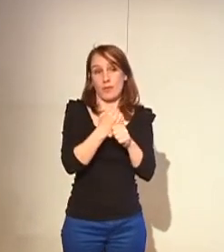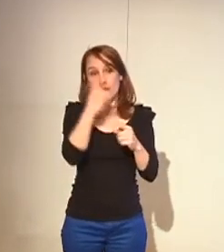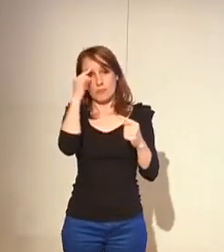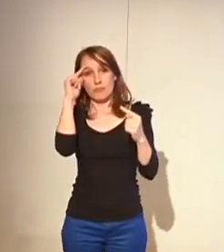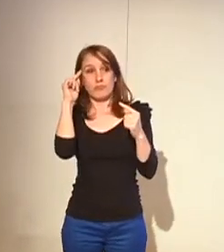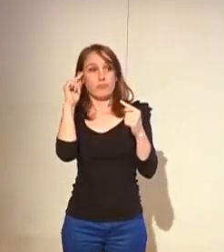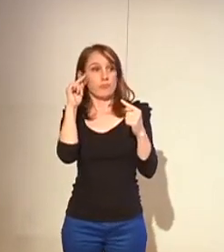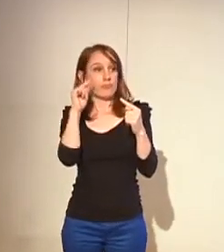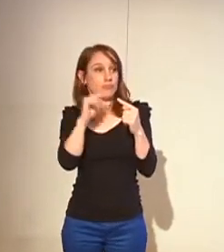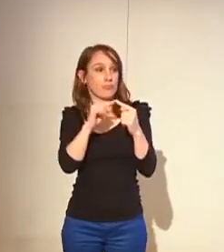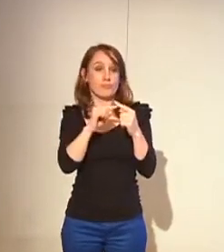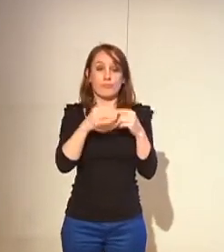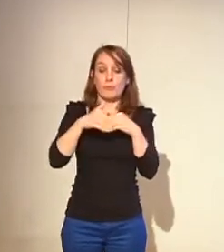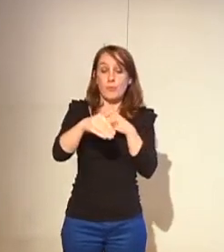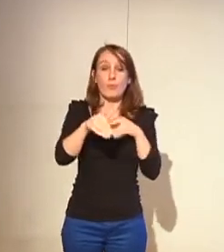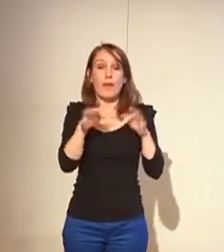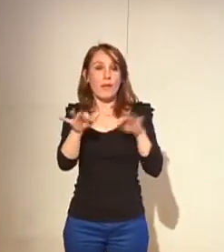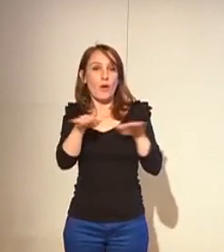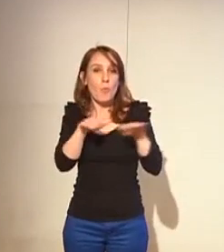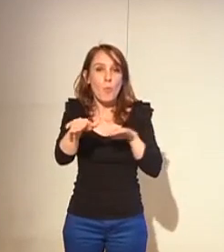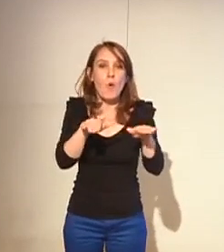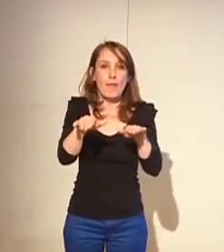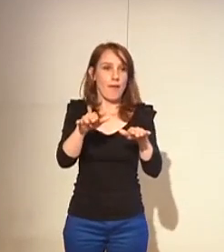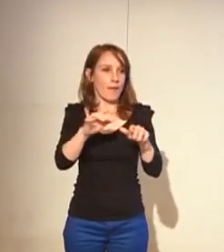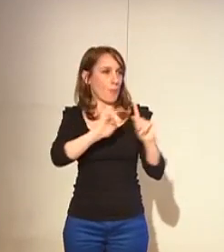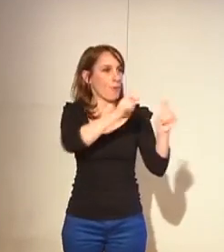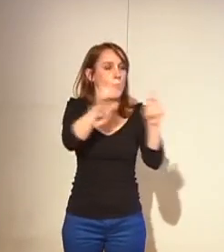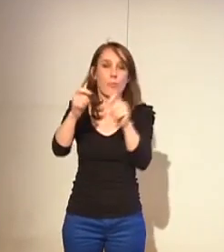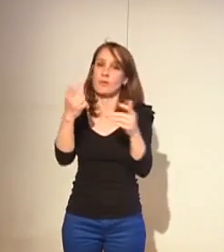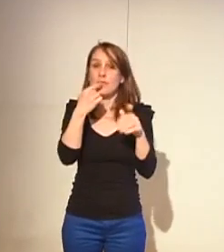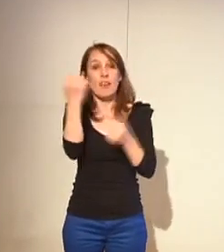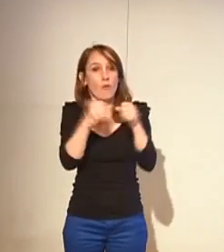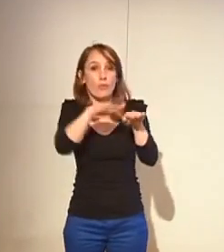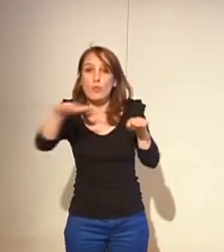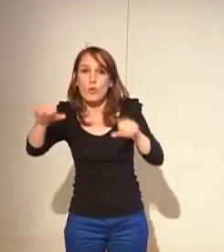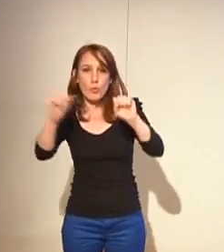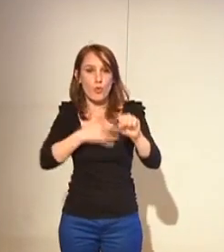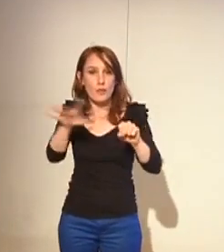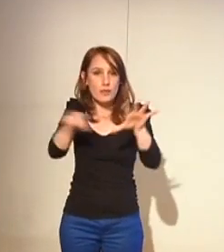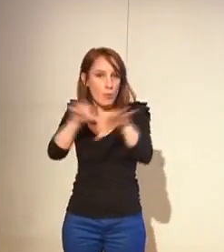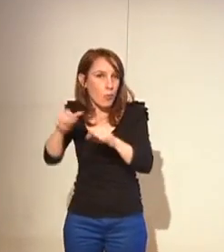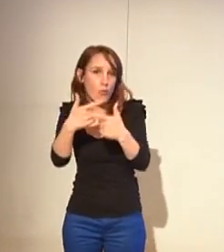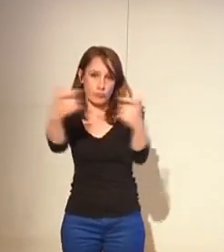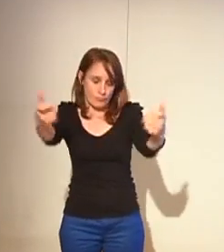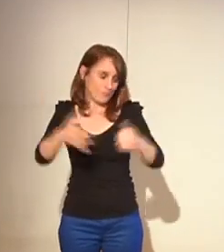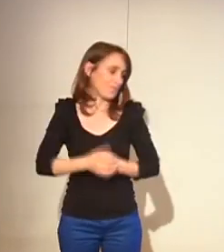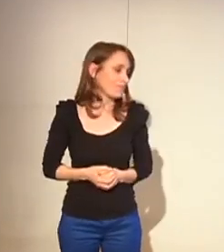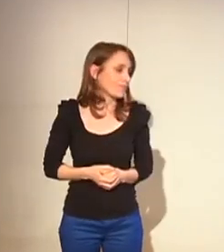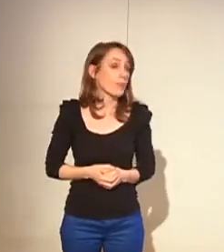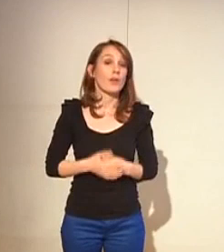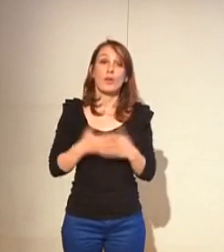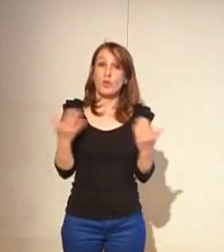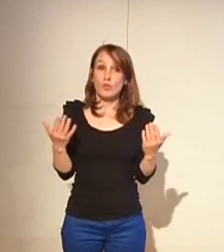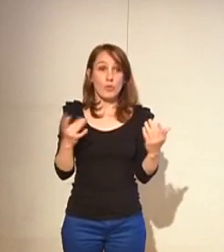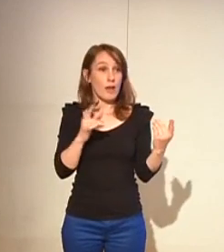mis au service des adjoints le parc de voiturees et cetera je soumets donc cette